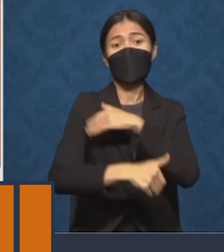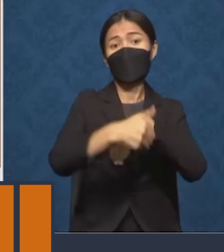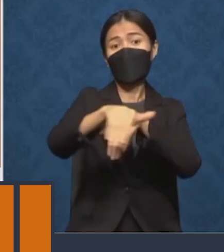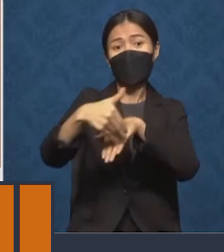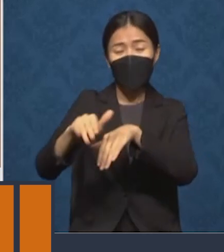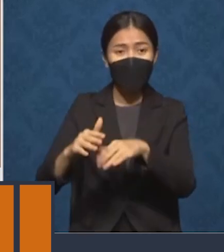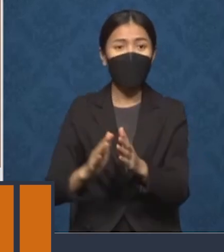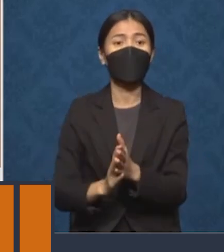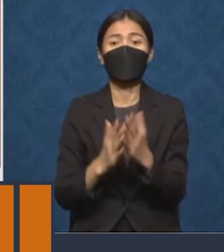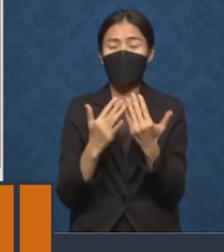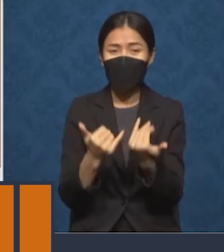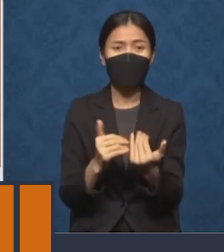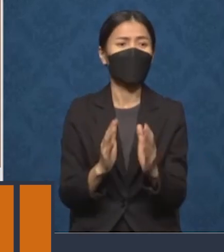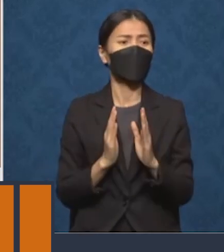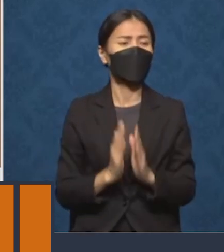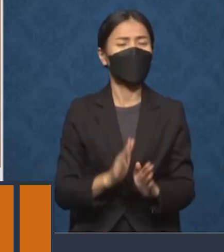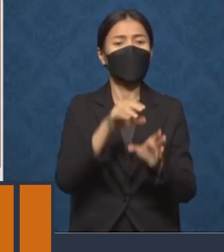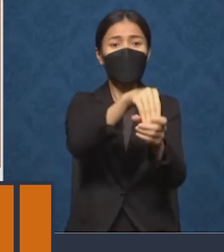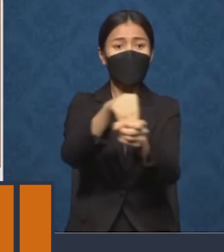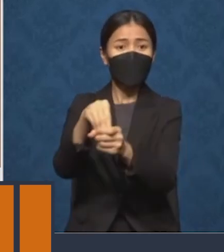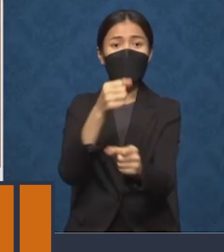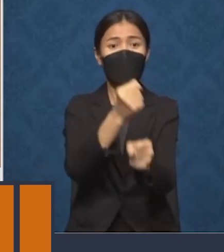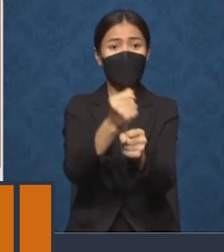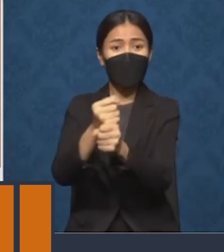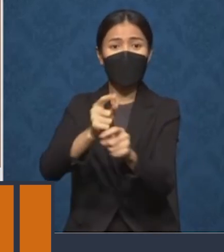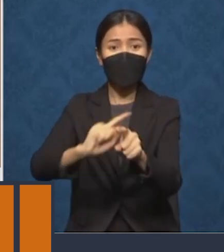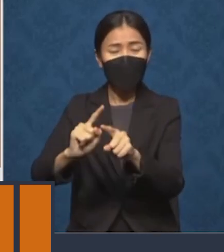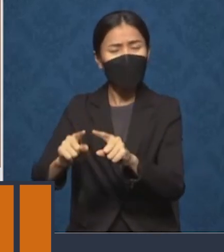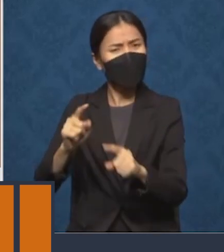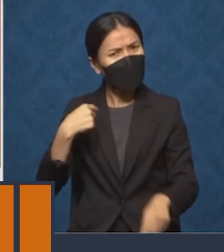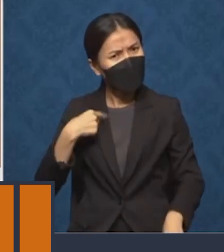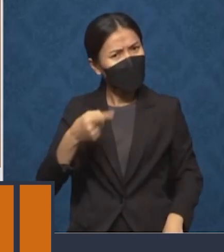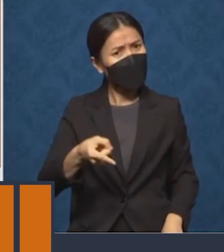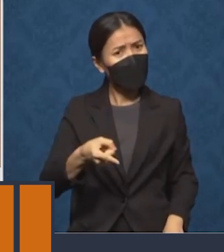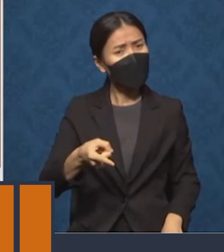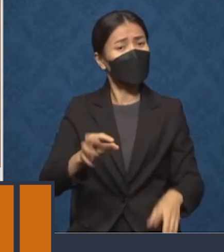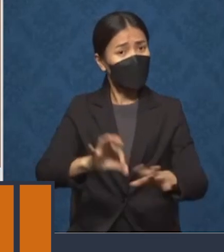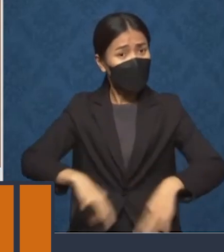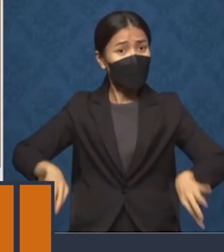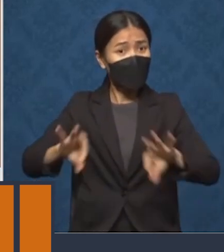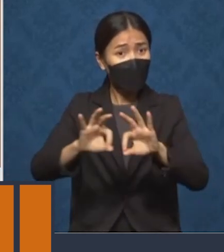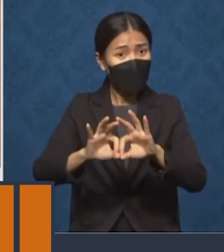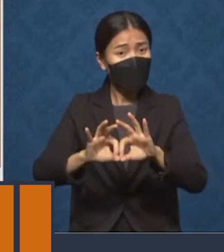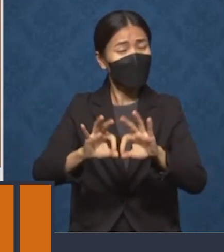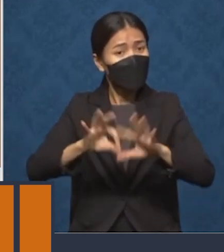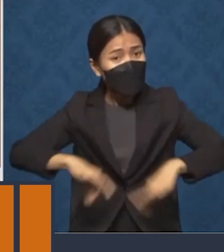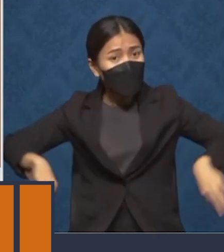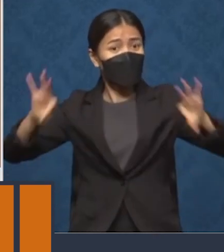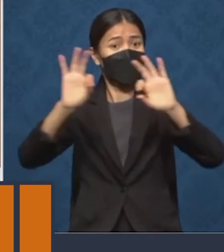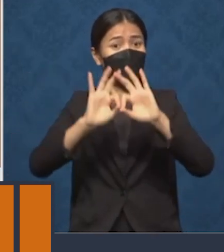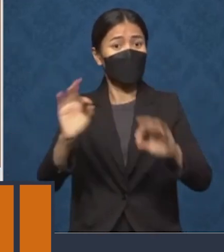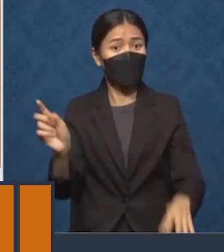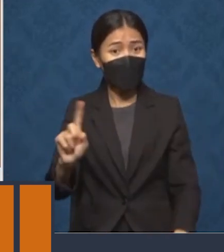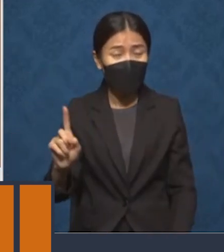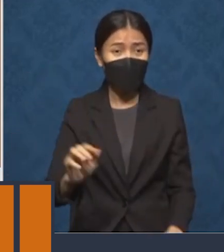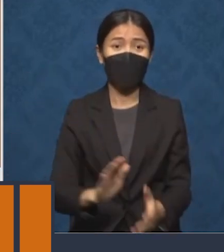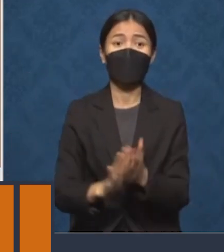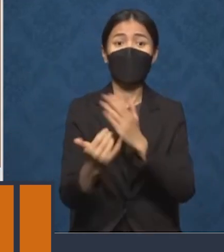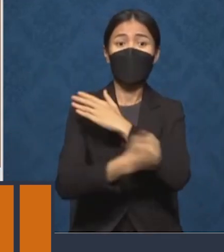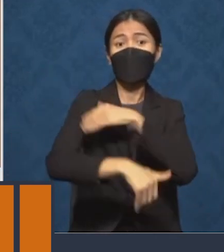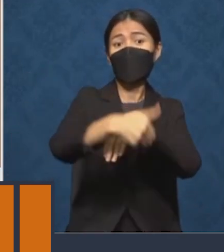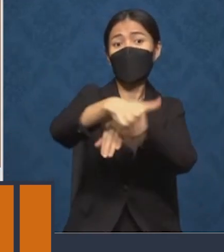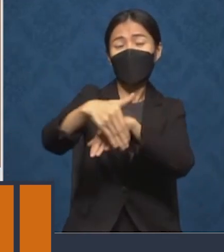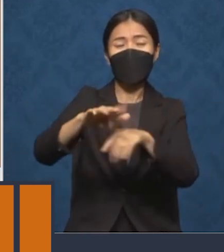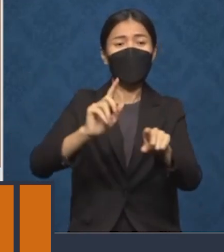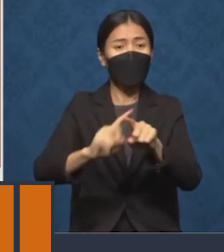เหมือนเดิมเหมือนที่ผ่านมาหรือไม่ประเทศคู่ค้าที่สำคัญของเราหน้าตาเปลี่ยนแปลงไปบ้างหรือเปล่าในตลอด 10-20 ปีที่ผ่านมา